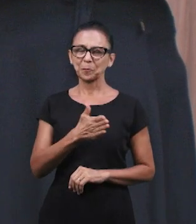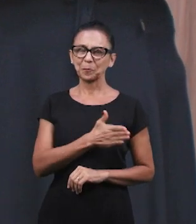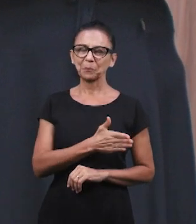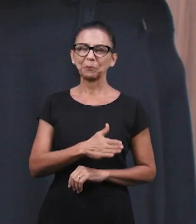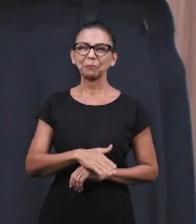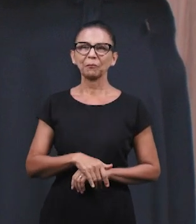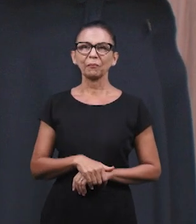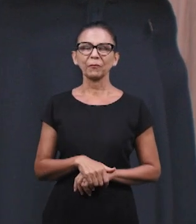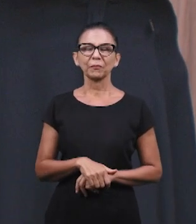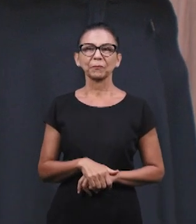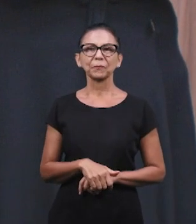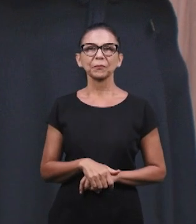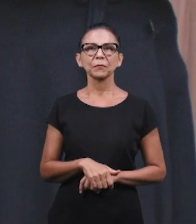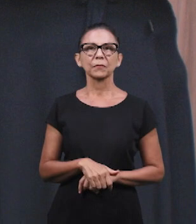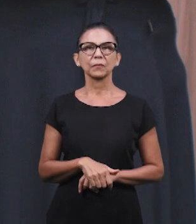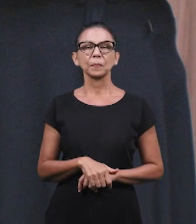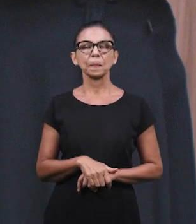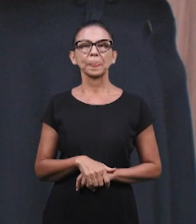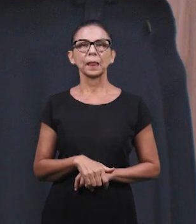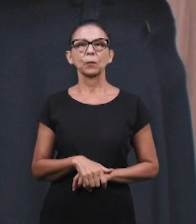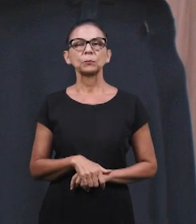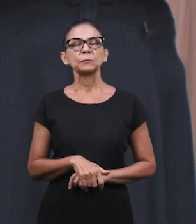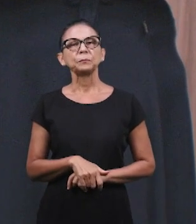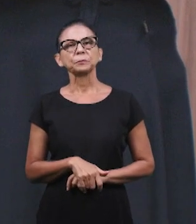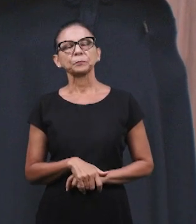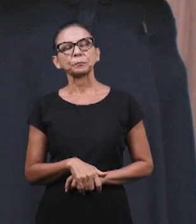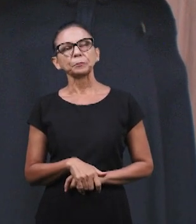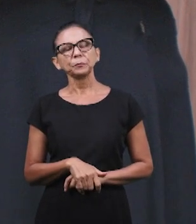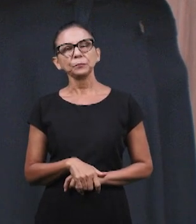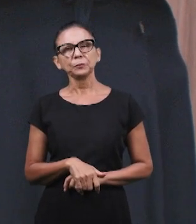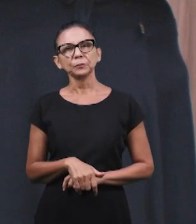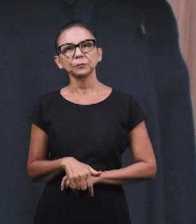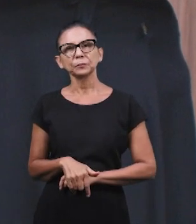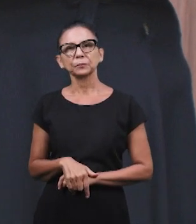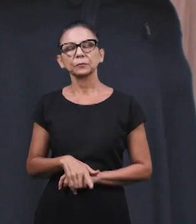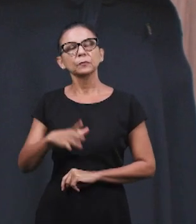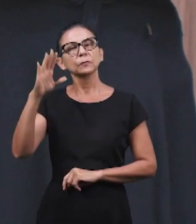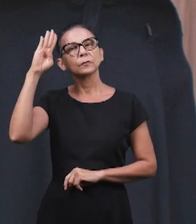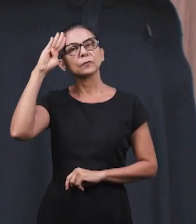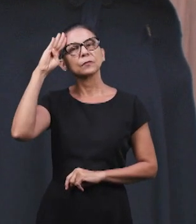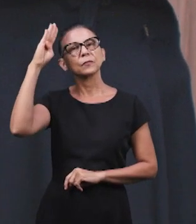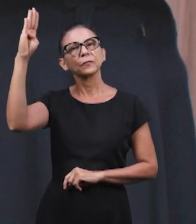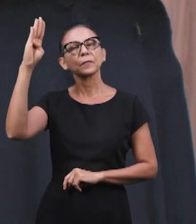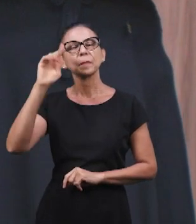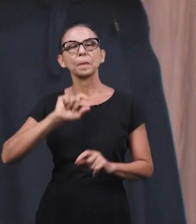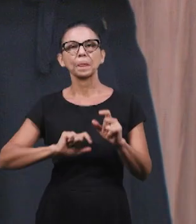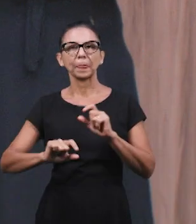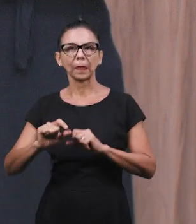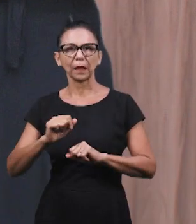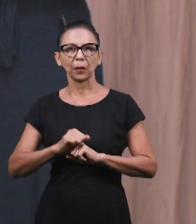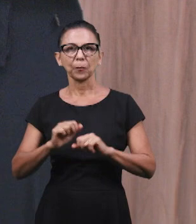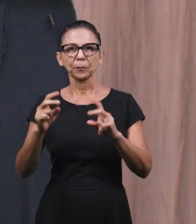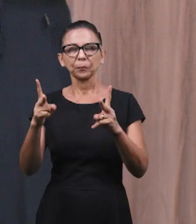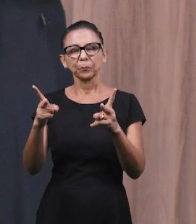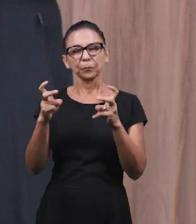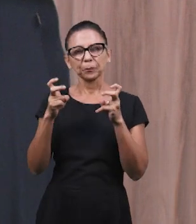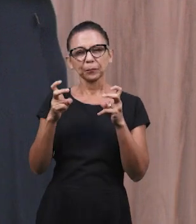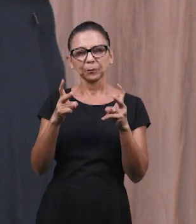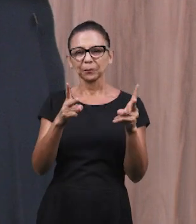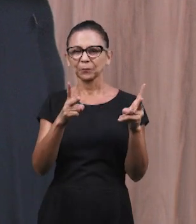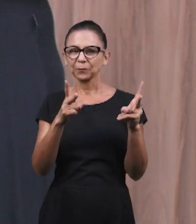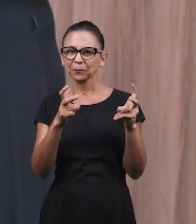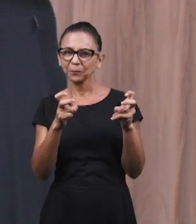Donc, ici, nous parlerons sur l'importance du registre. Il est fondamental d'enregistrer les